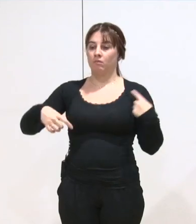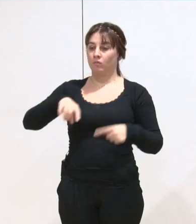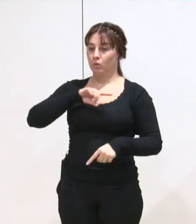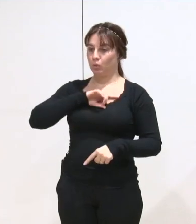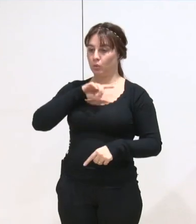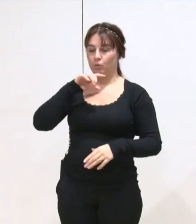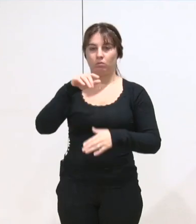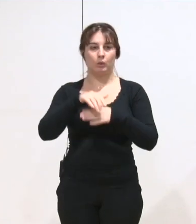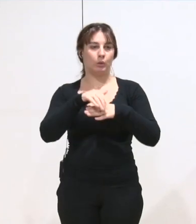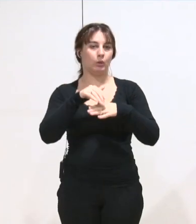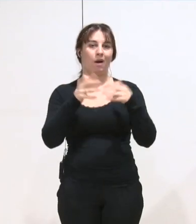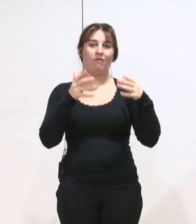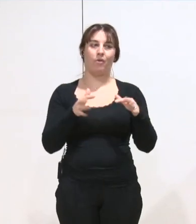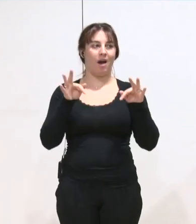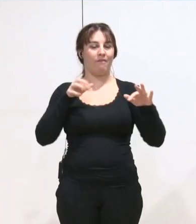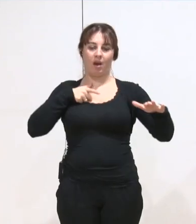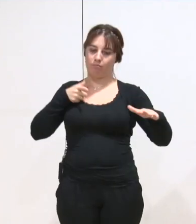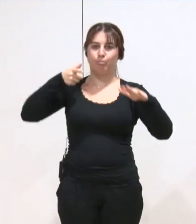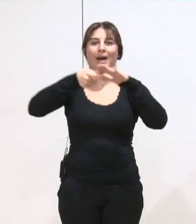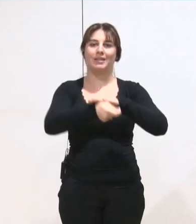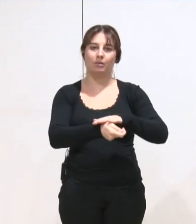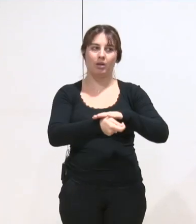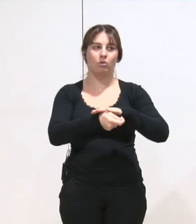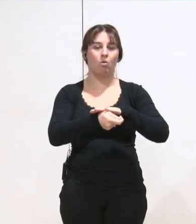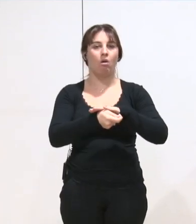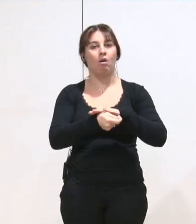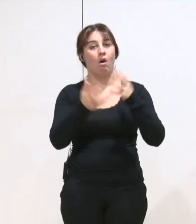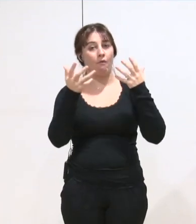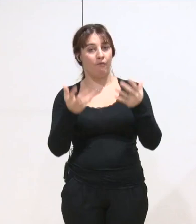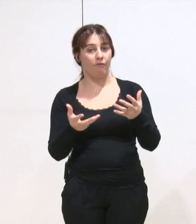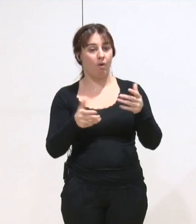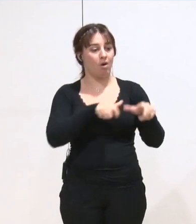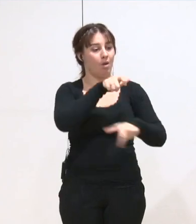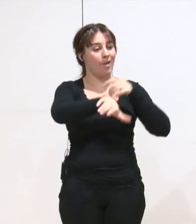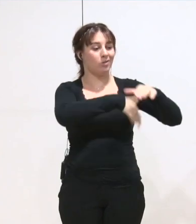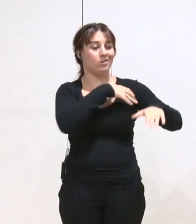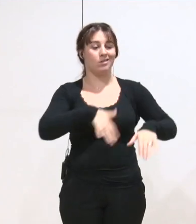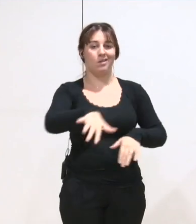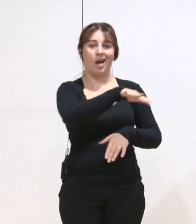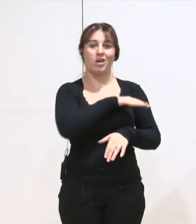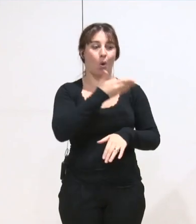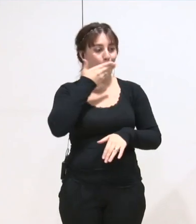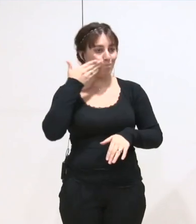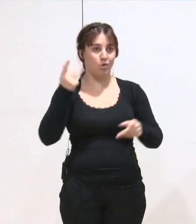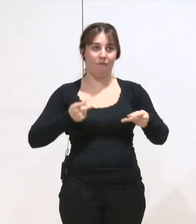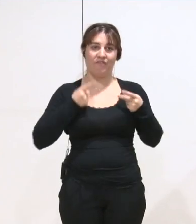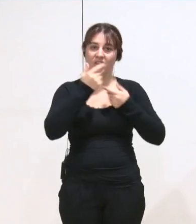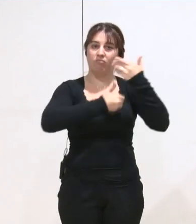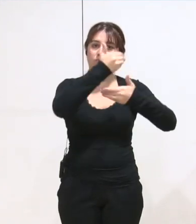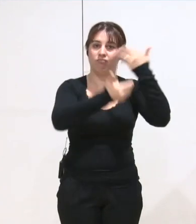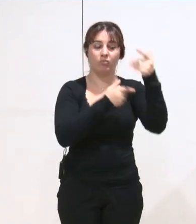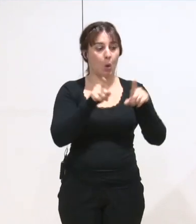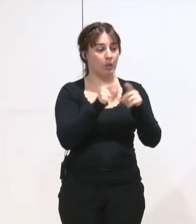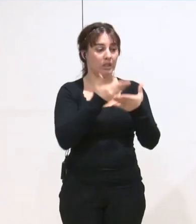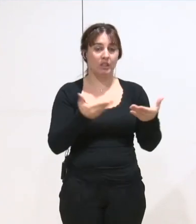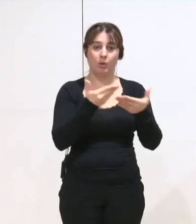de cette participation, de pouvoir améliorer les conditions de vie de nos agents et de les aider pour faire face à des